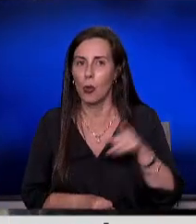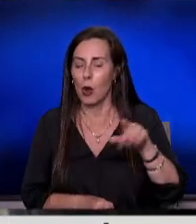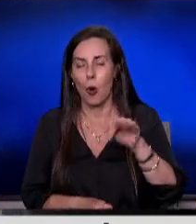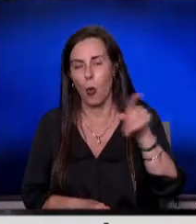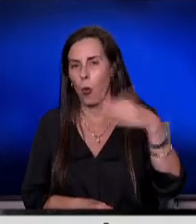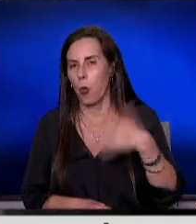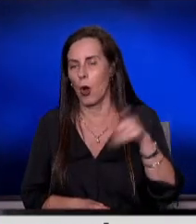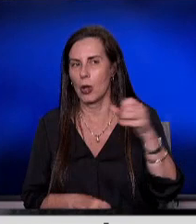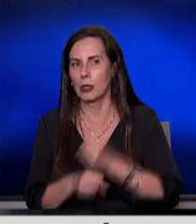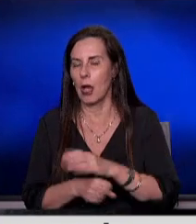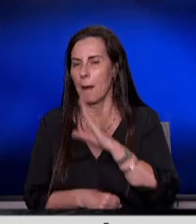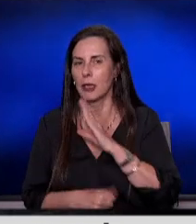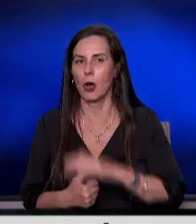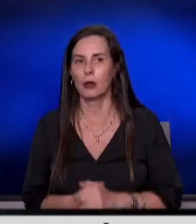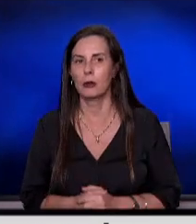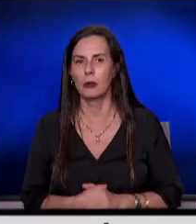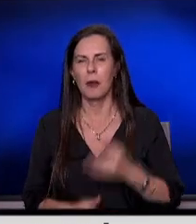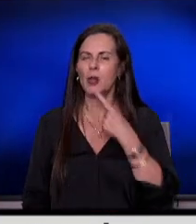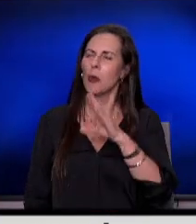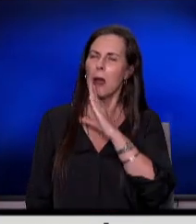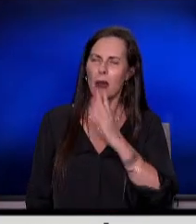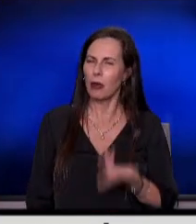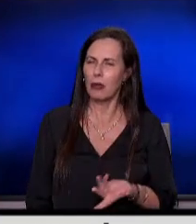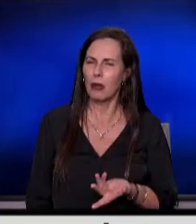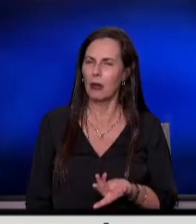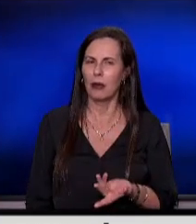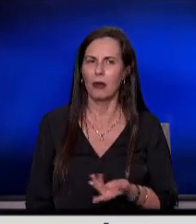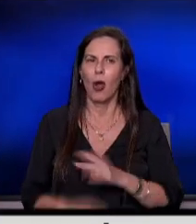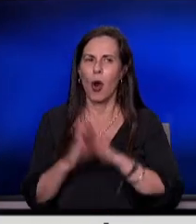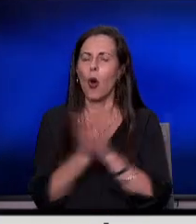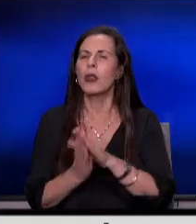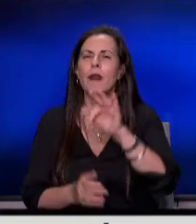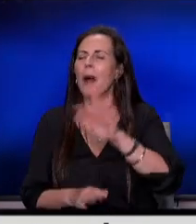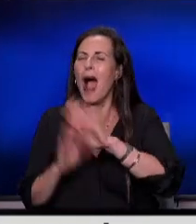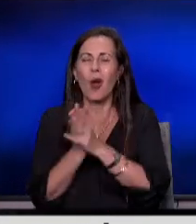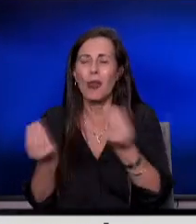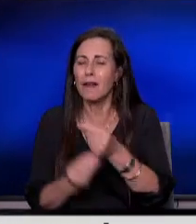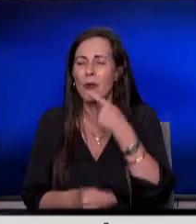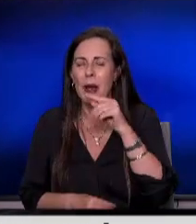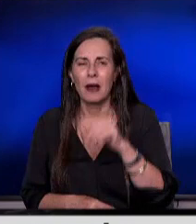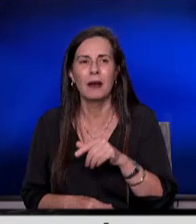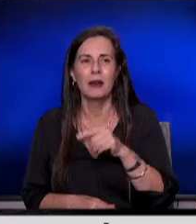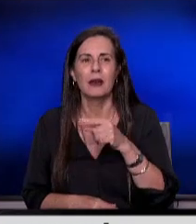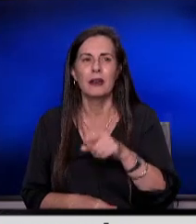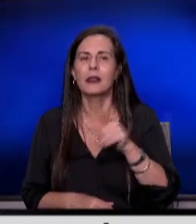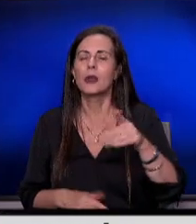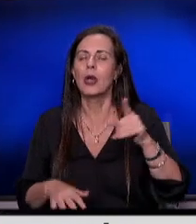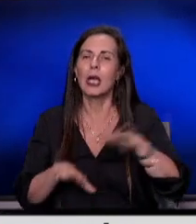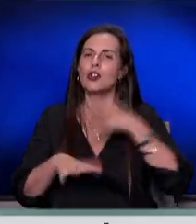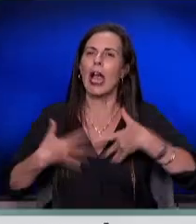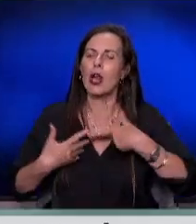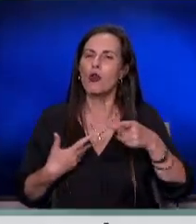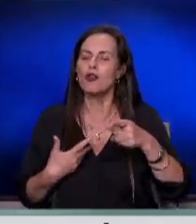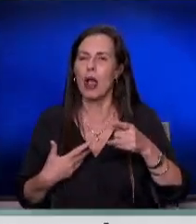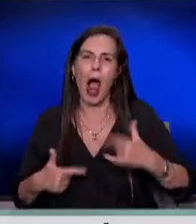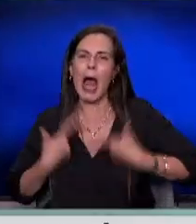מאמר בעייתי. מה זה אומר בעייתי? כל דבר הוא מאמר, הוא היה מאמר. זה הריגוש שלו, זה החיים שלו